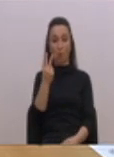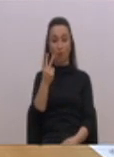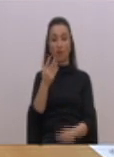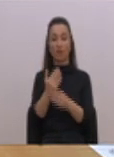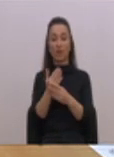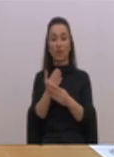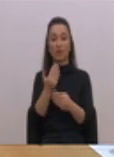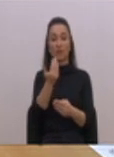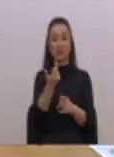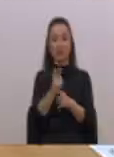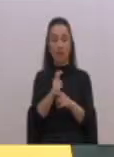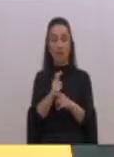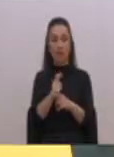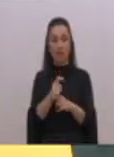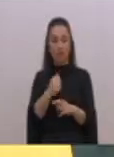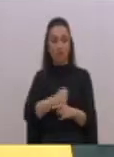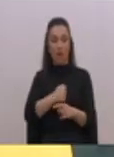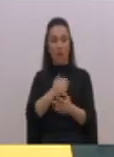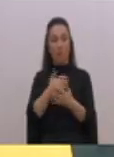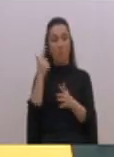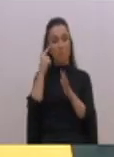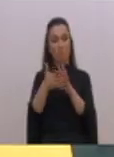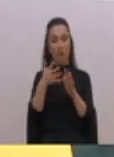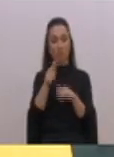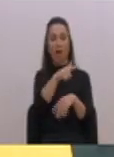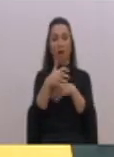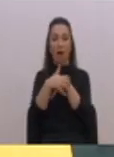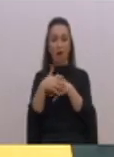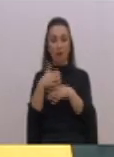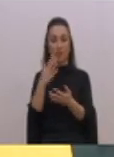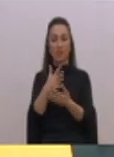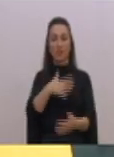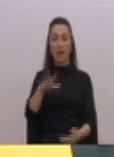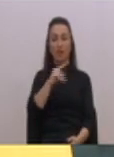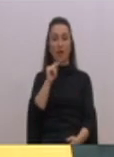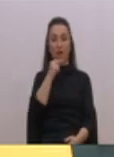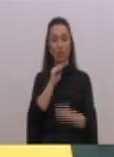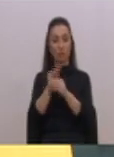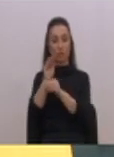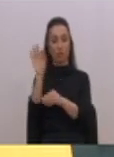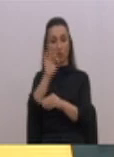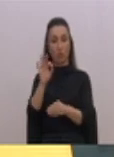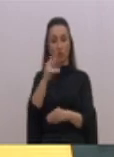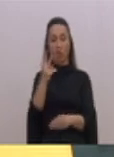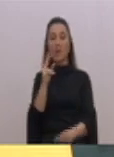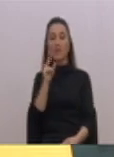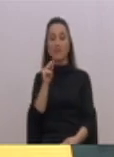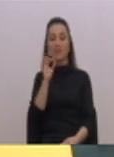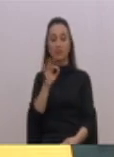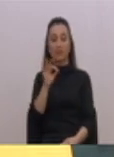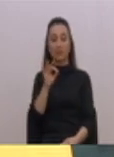არის ძალიან გამაღიზიანებელი. Გვესმის, რომ ალერგია გაქვთ საქართველოს ეკონომიკურ ზრდაზე და ორნიშნა რიცხვზე